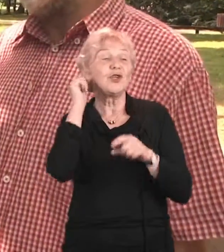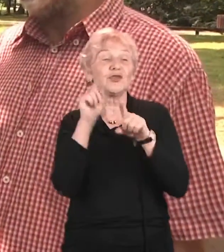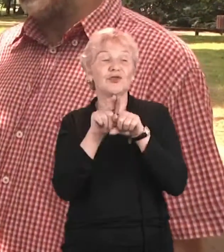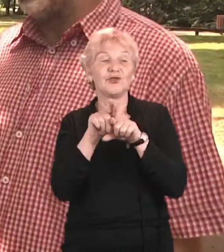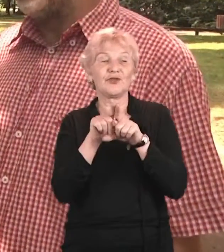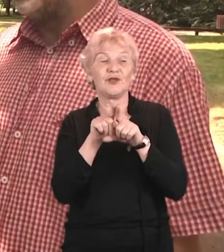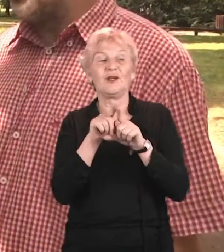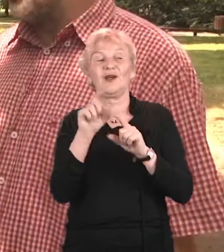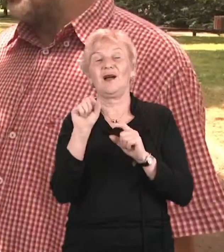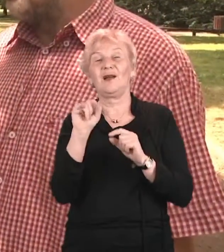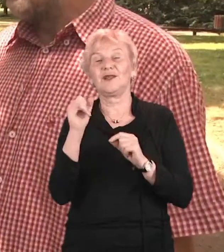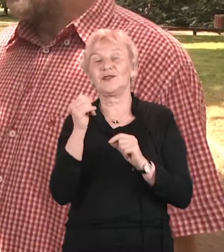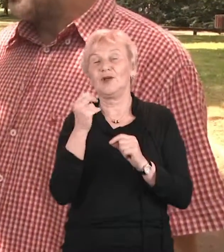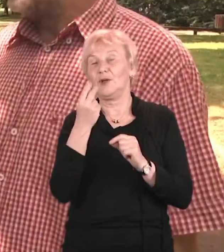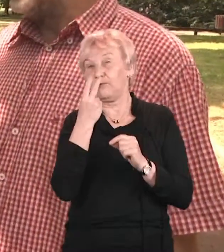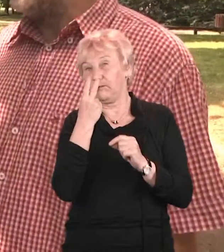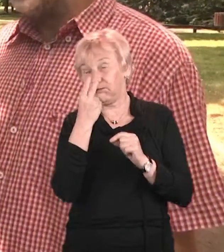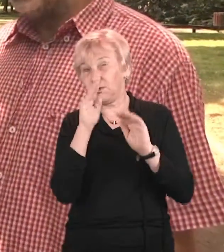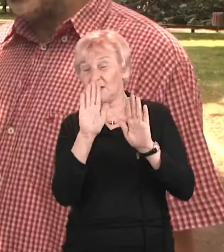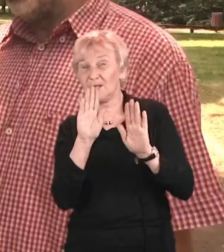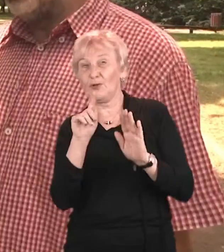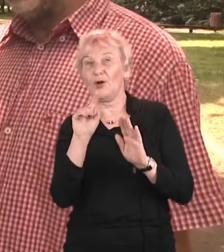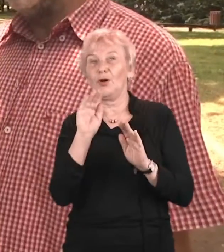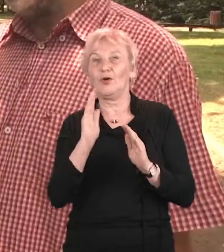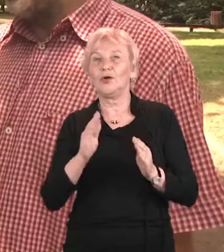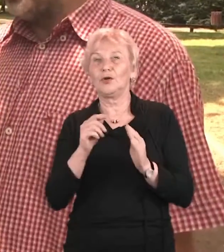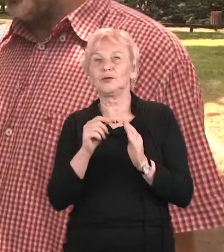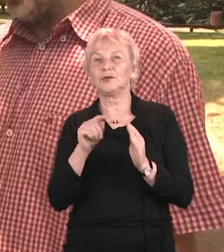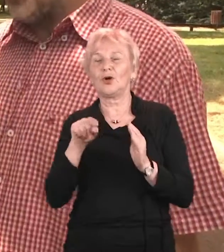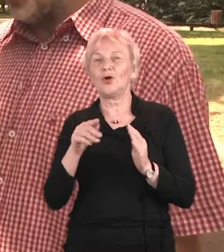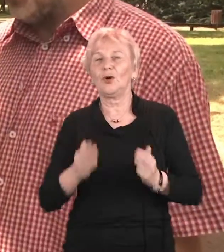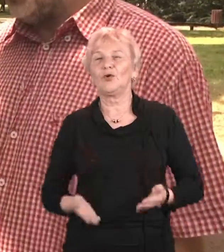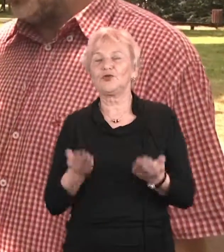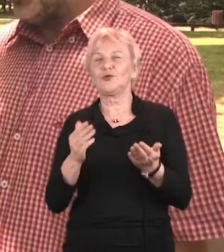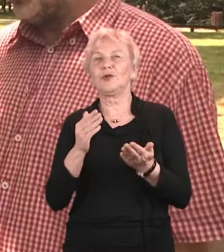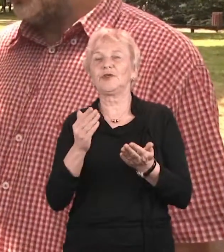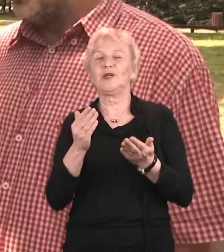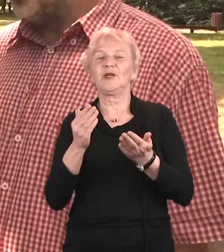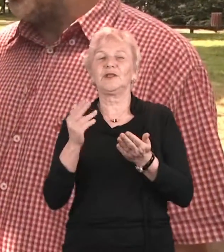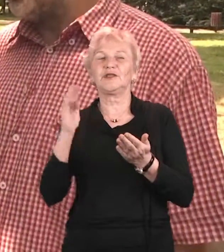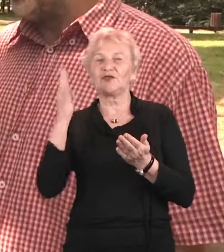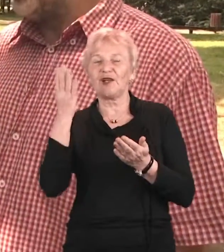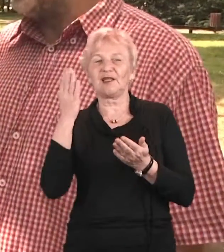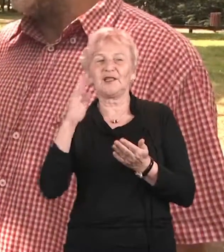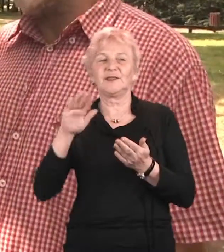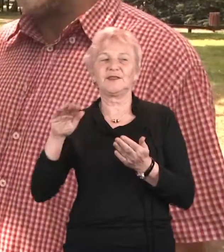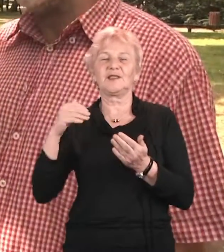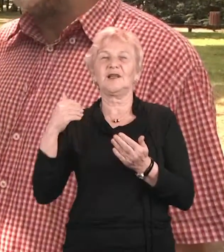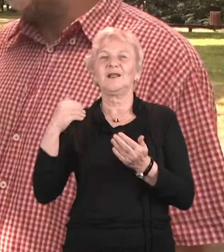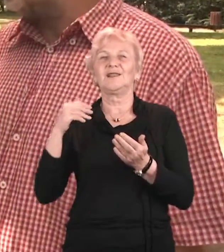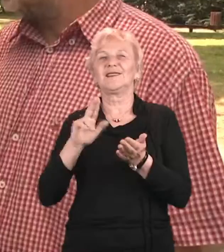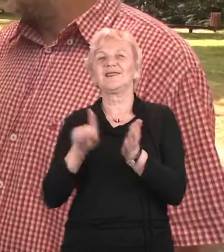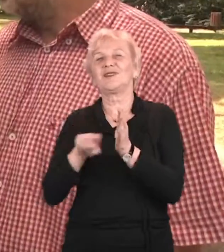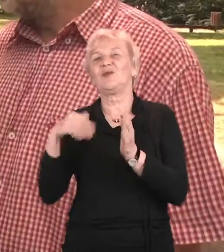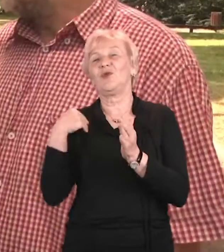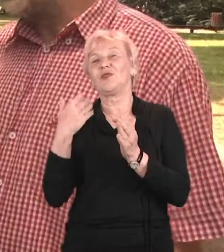się 3 siostrzyczki, siostry. Zanim do nas doszły, to urodziła się jeszcze 4. Iwonka, najmłodsza, która do nas przyszła, miała 8